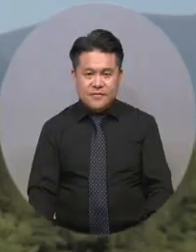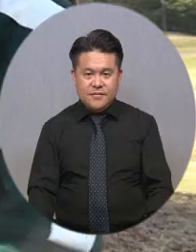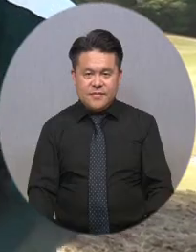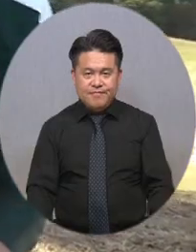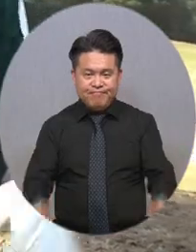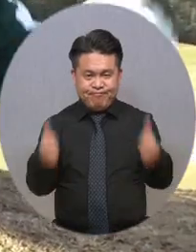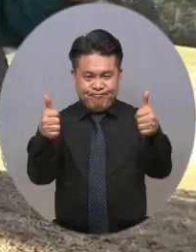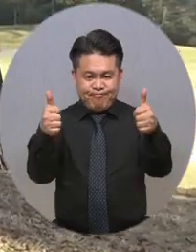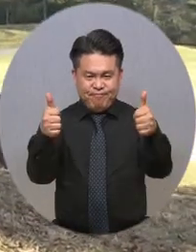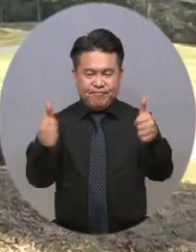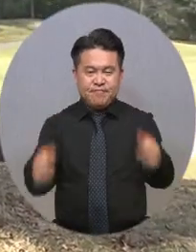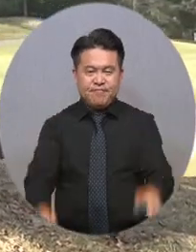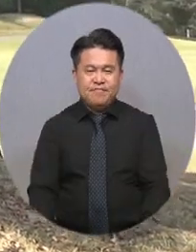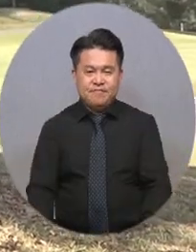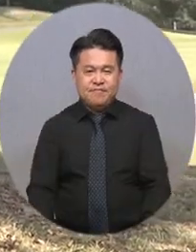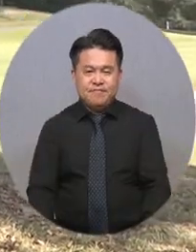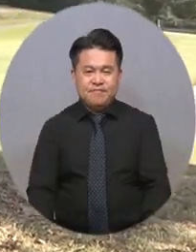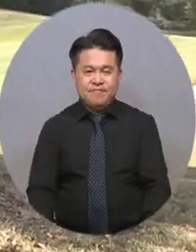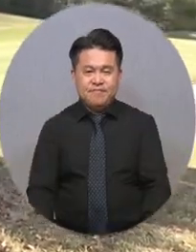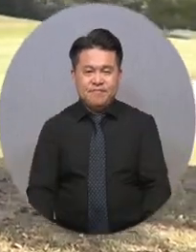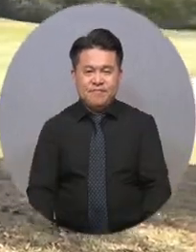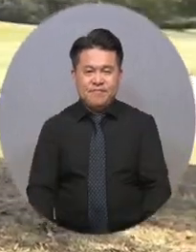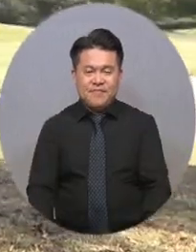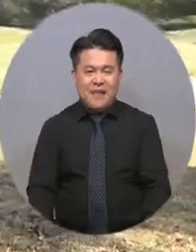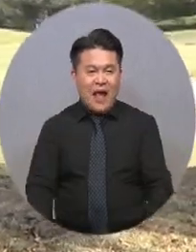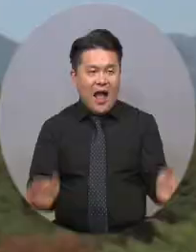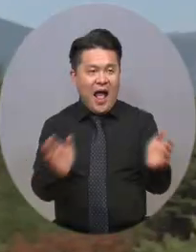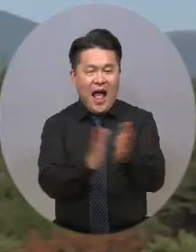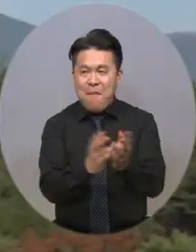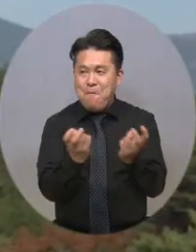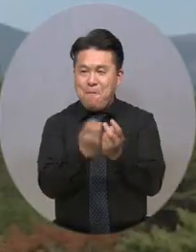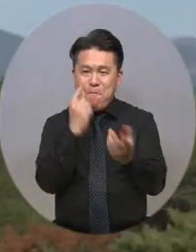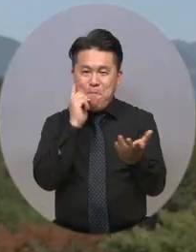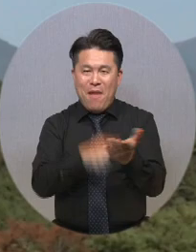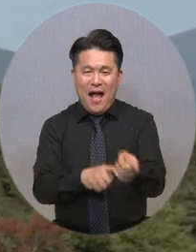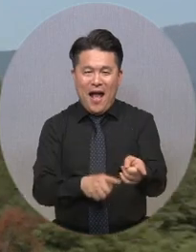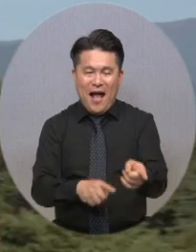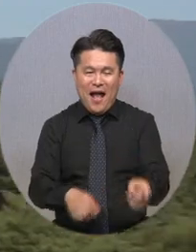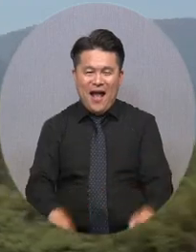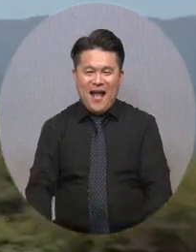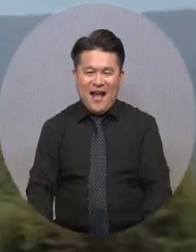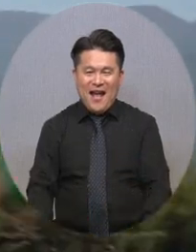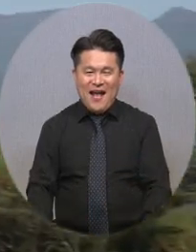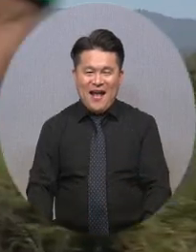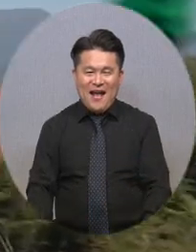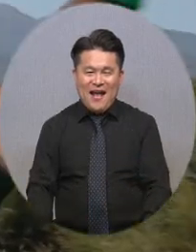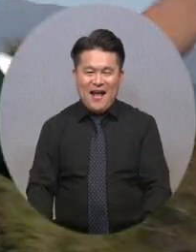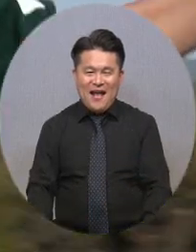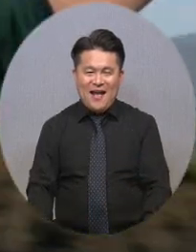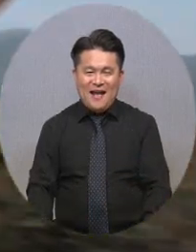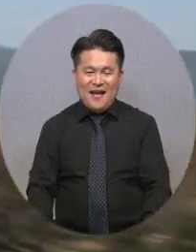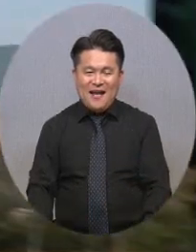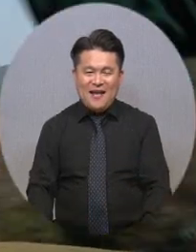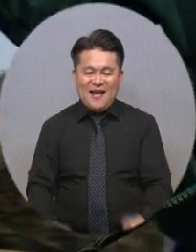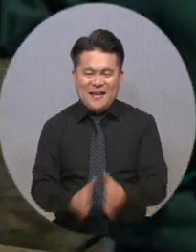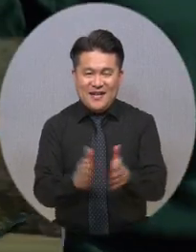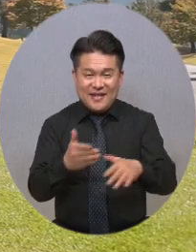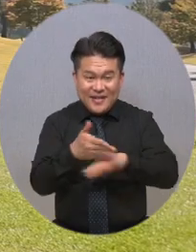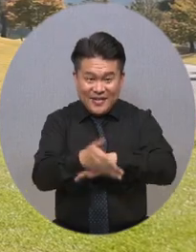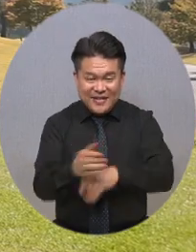굿샷. 작전을 찾았어. 작전을 찾았어. 시작을 하면 느리게. 유명했어.